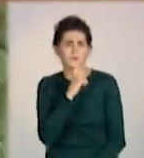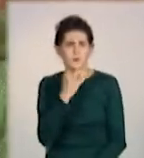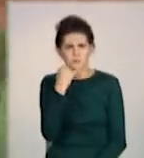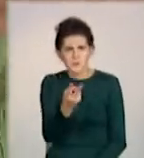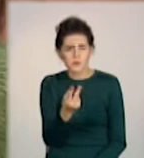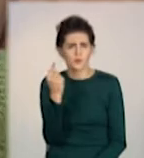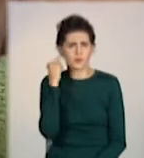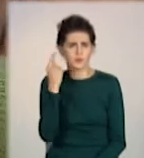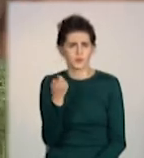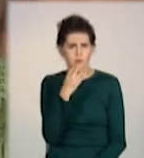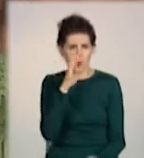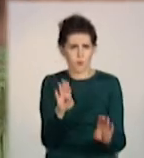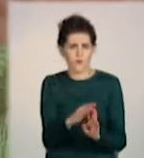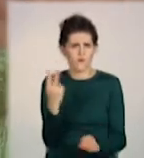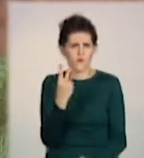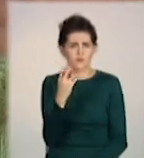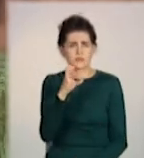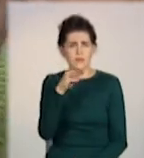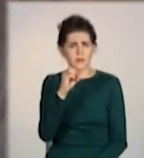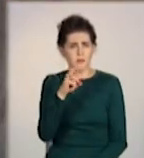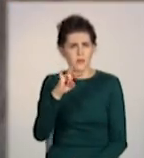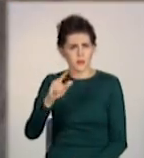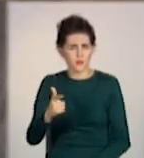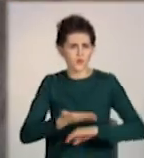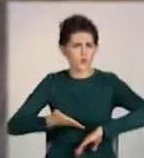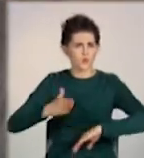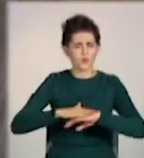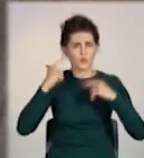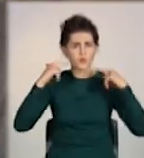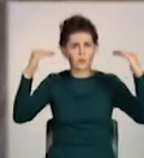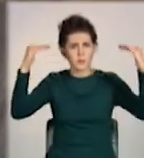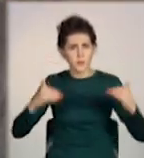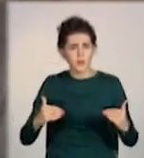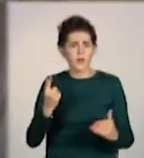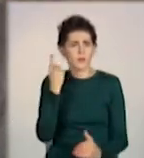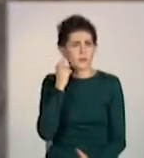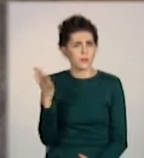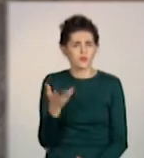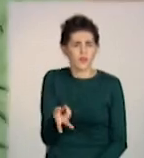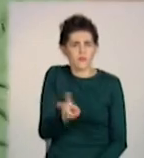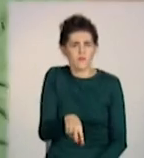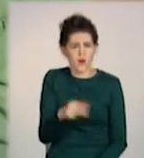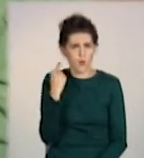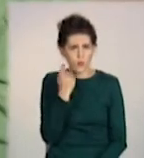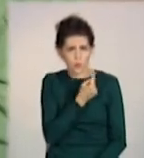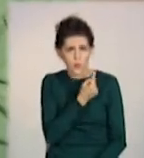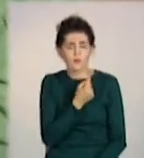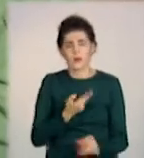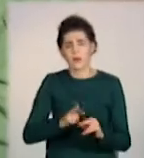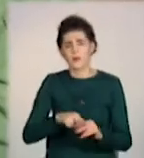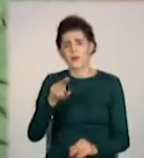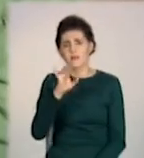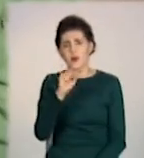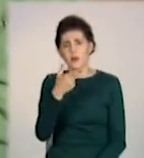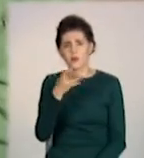така проблема – вторая степень тугоухості. Тобто у нас він не слышить на два ушка. Такий діагноз – це